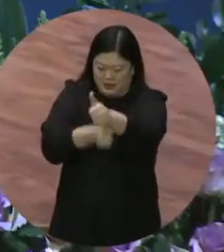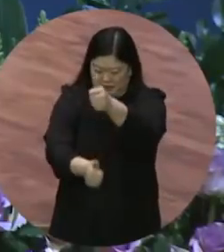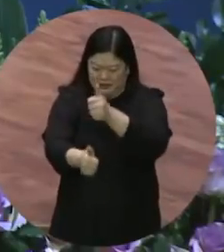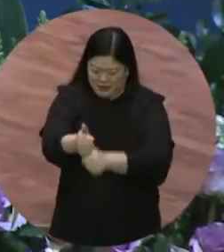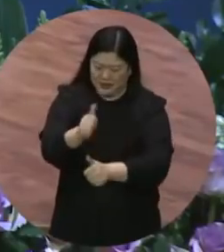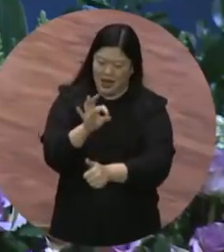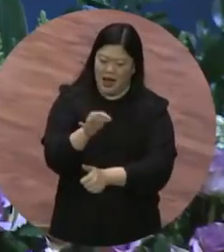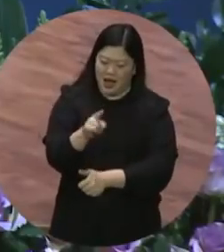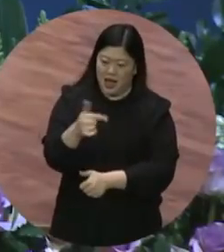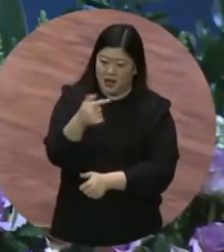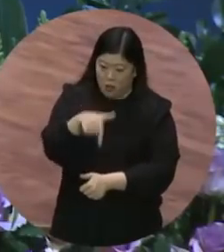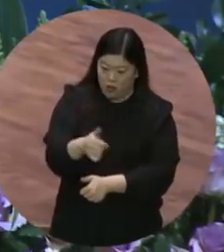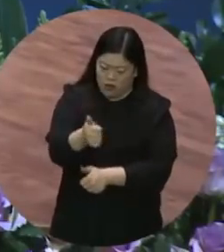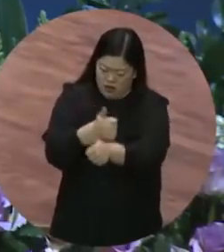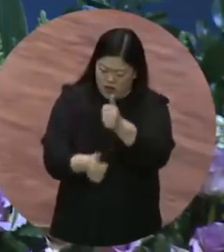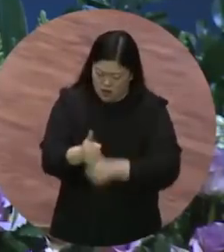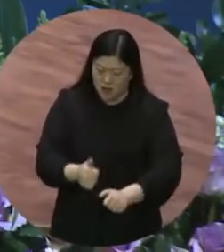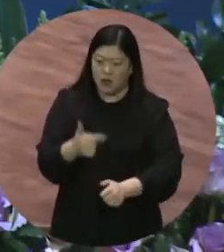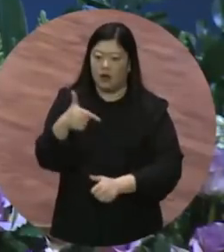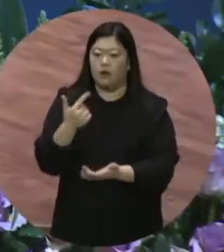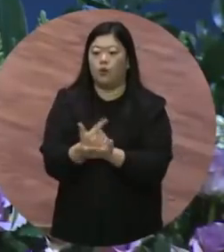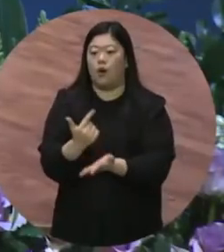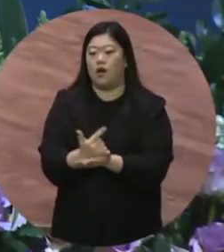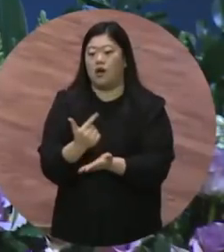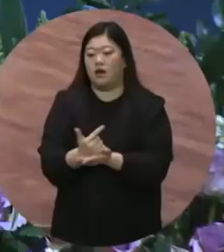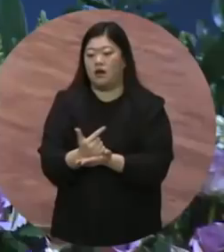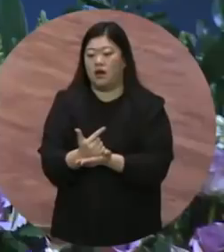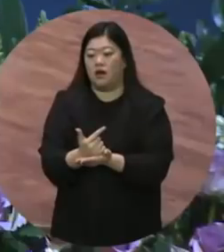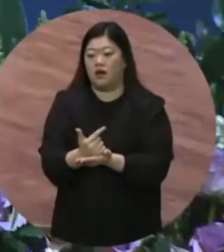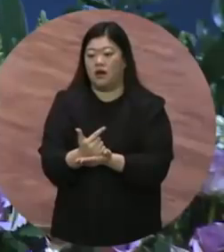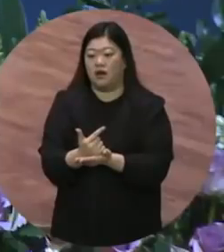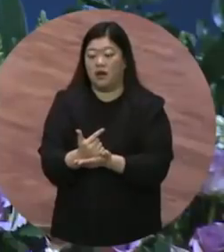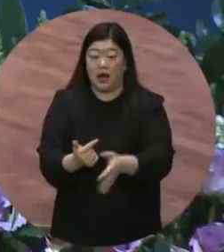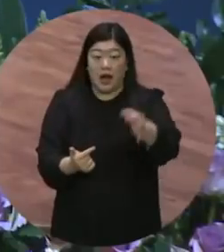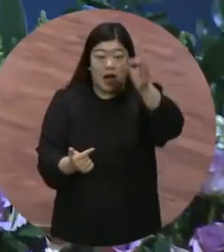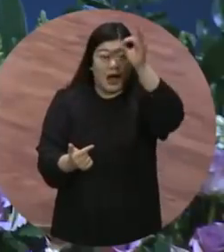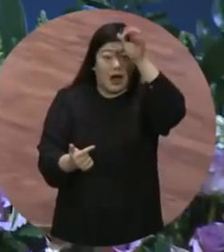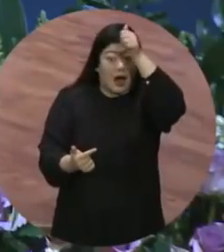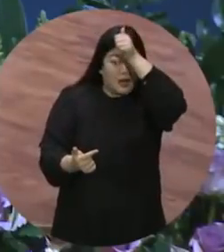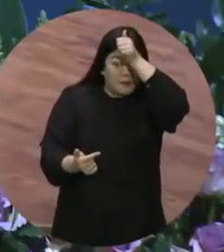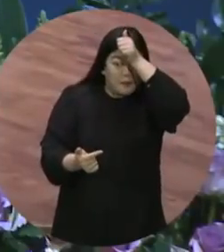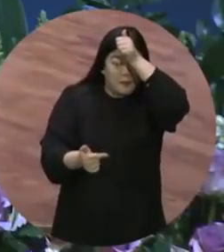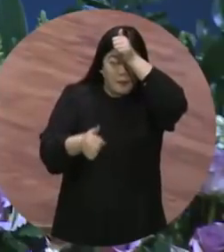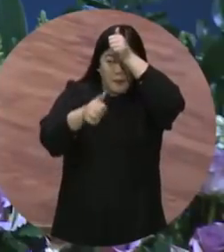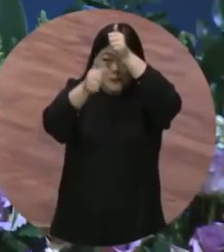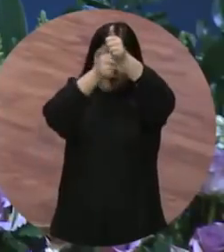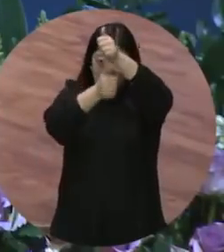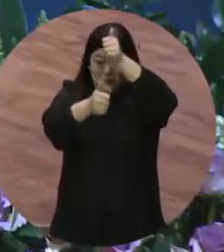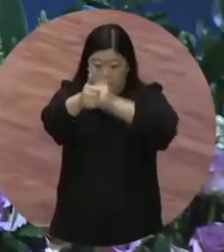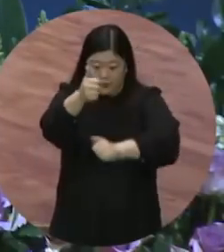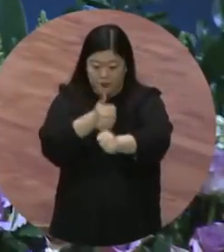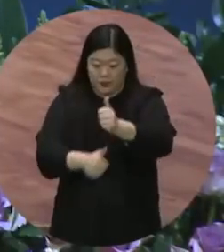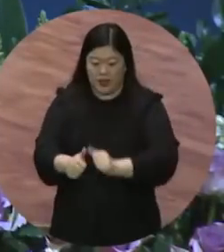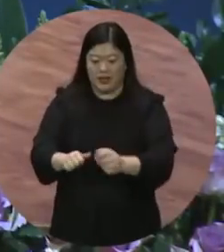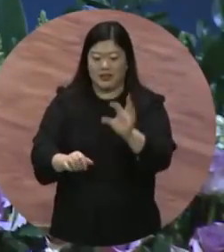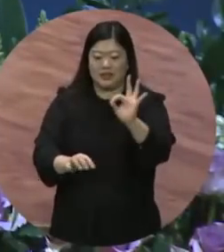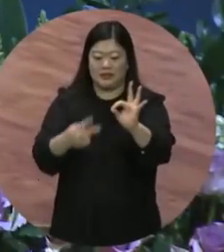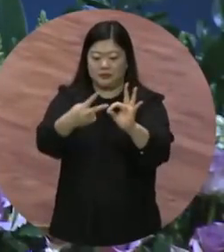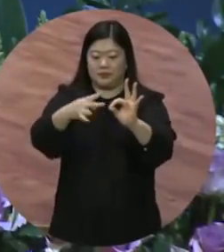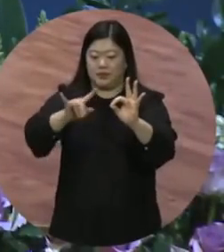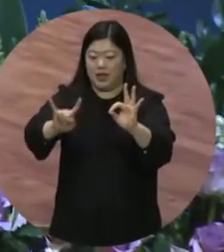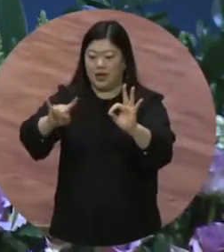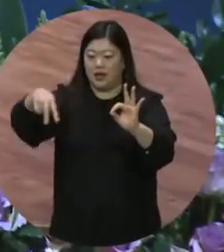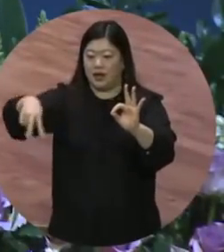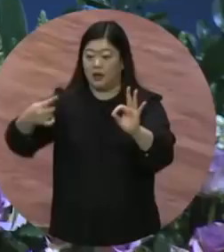무드셀라, 라멕, 노아, 즉 첫사람 아담의 10대 손이 노아예요. 하나님은 노아의 3명의 아들